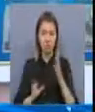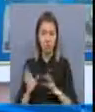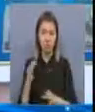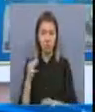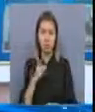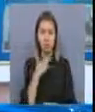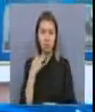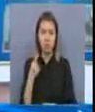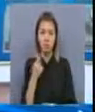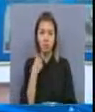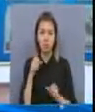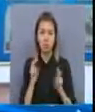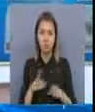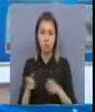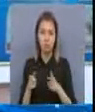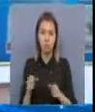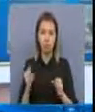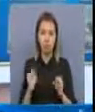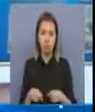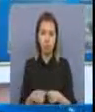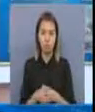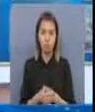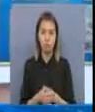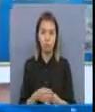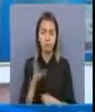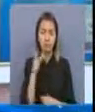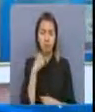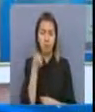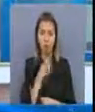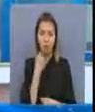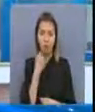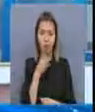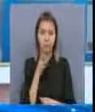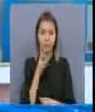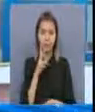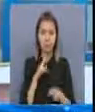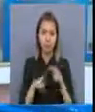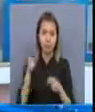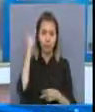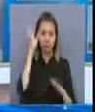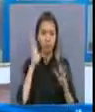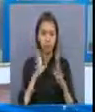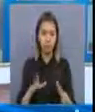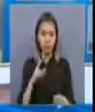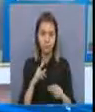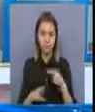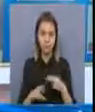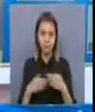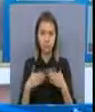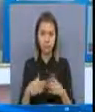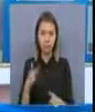жаңағы көп тілде мамандарды дайындайды, бірақ жылда жаңағы жоғарғы оқу орындарын бітіріп